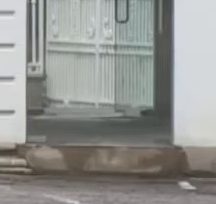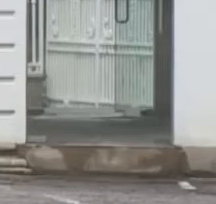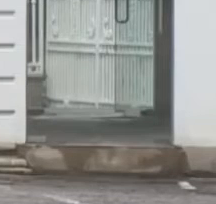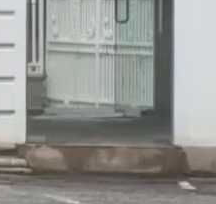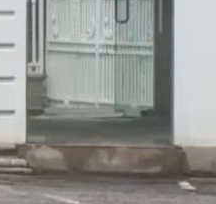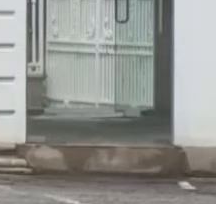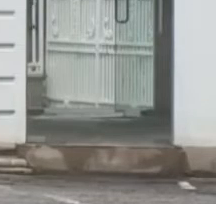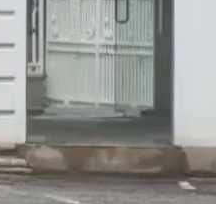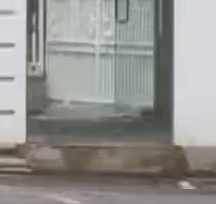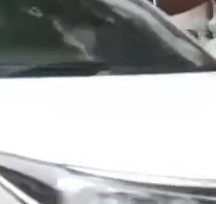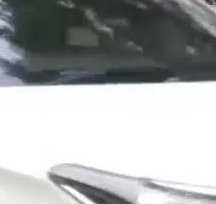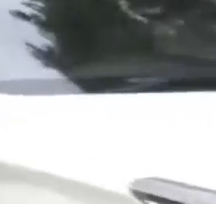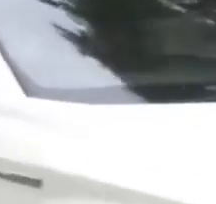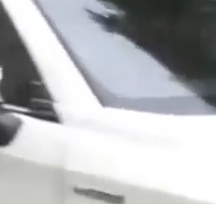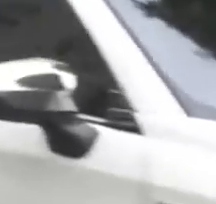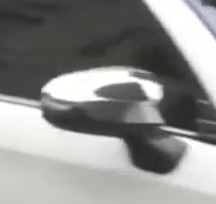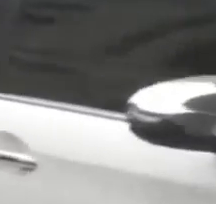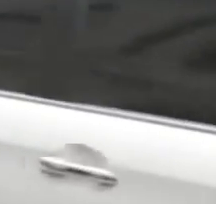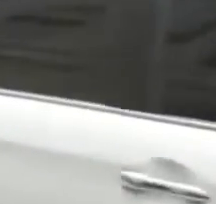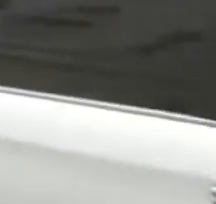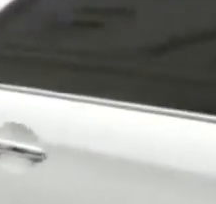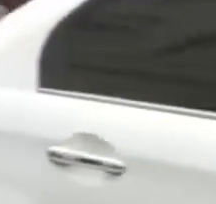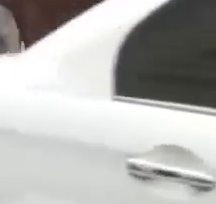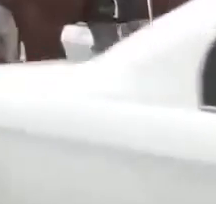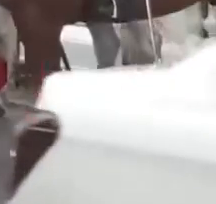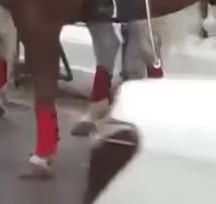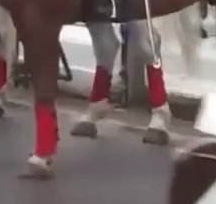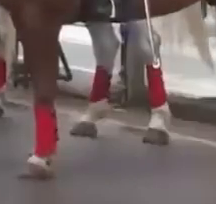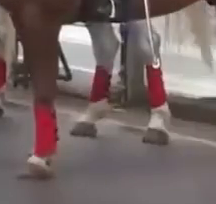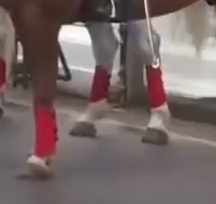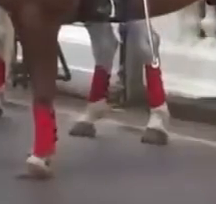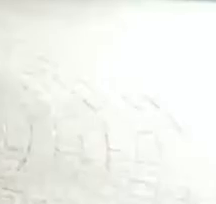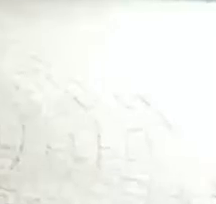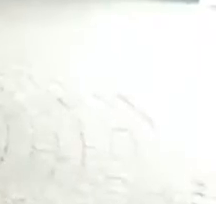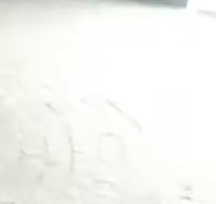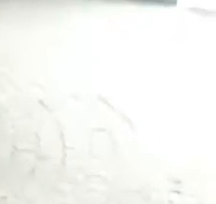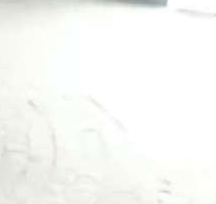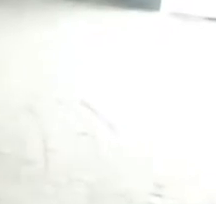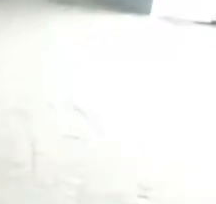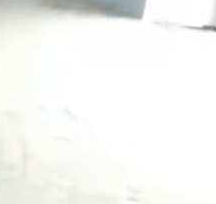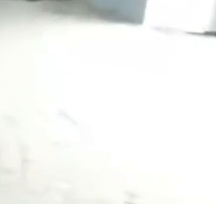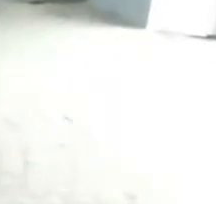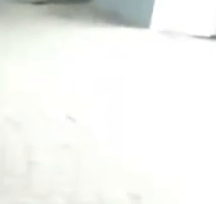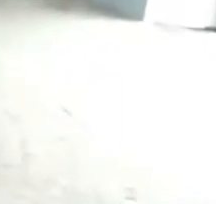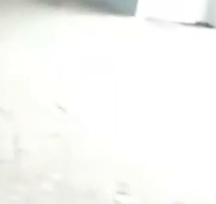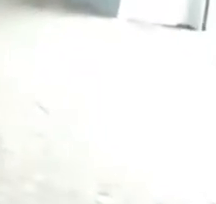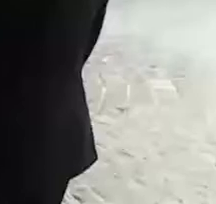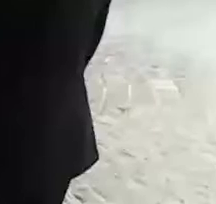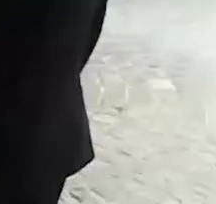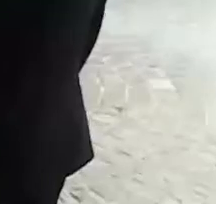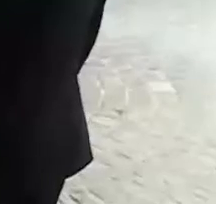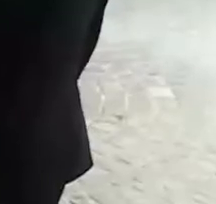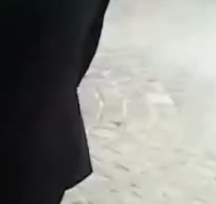வருகை தந்துள்ள 2 தூதுவர்களும் உயர்ஸ்தானிகர் ஒருவரும் தமது நற்சான்ற பத்திரங்களை ஜனாதிபதியிடம்